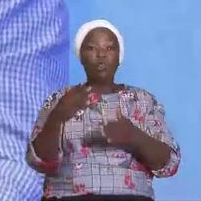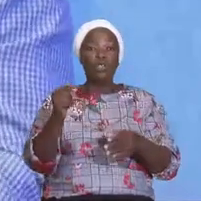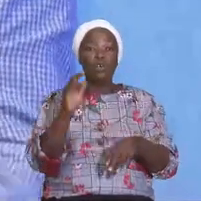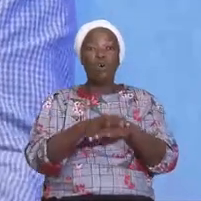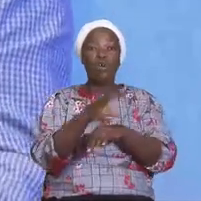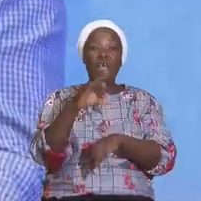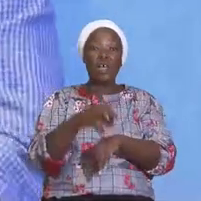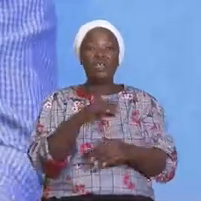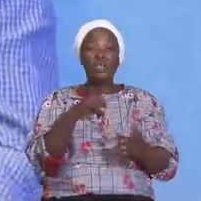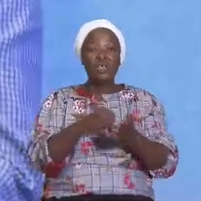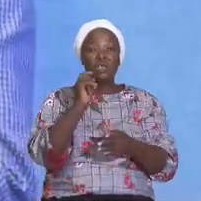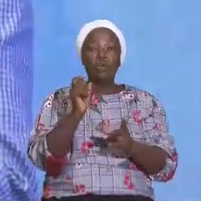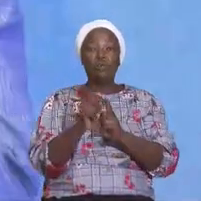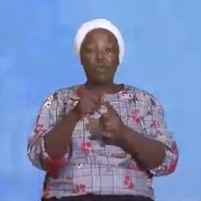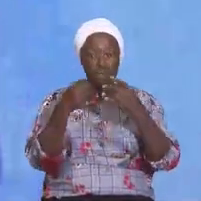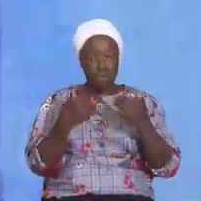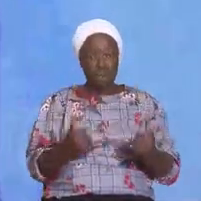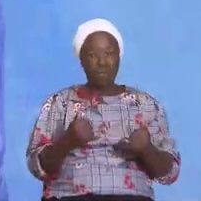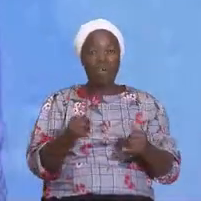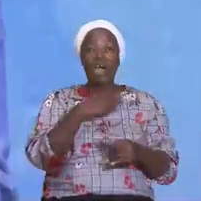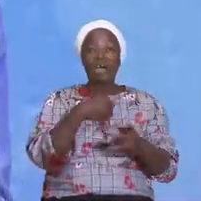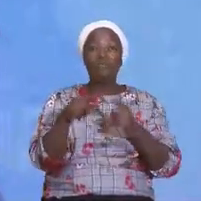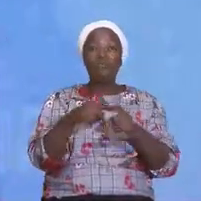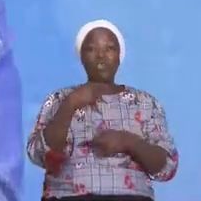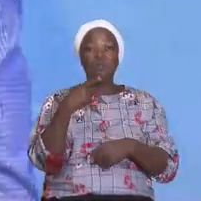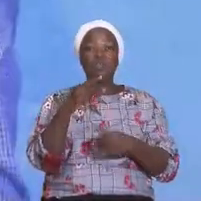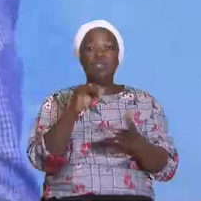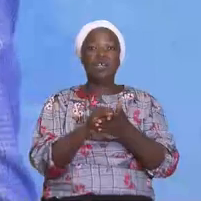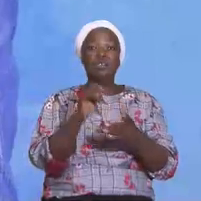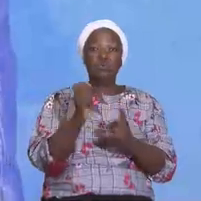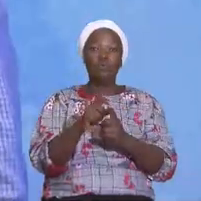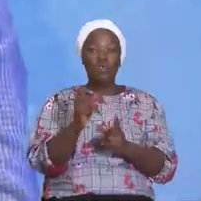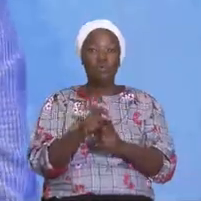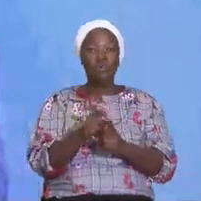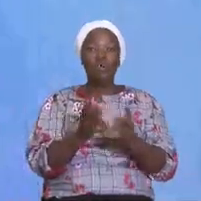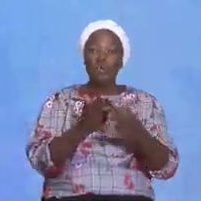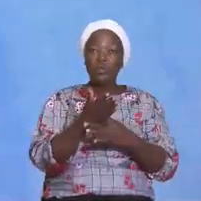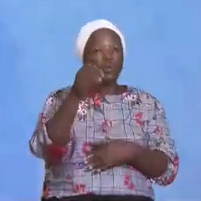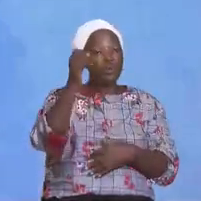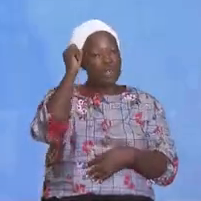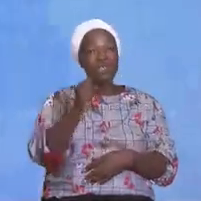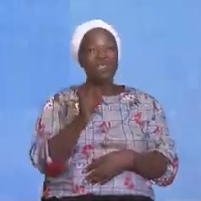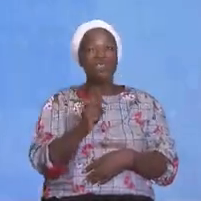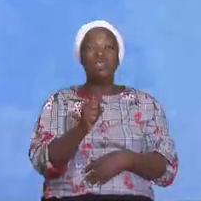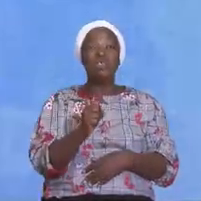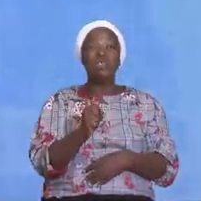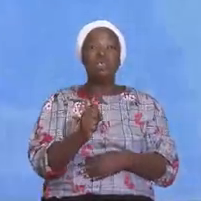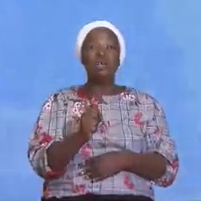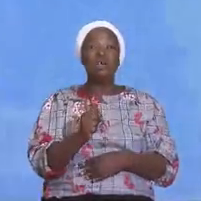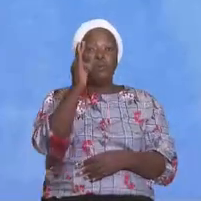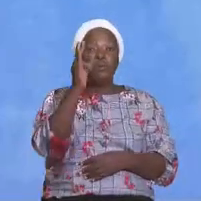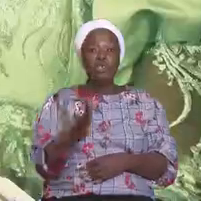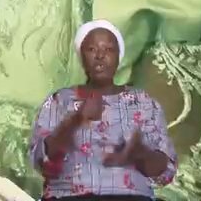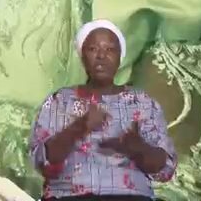la parole qui a créé tout sur la terre. C'est la parole maintenant. Et quand il